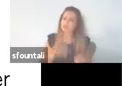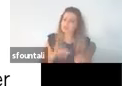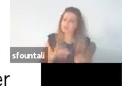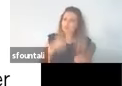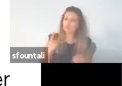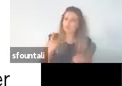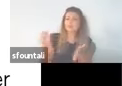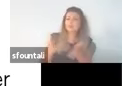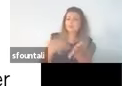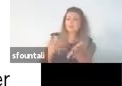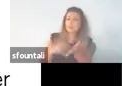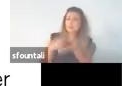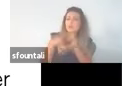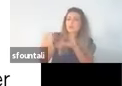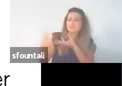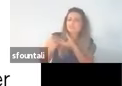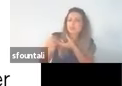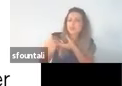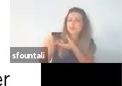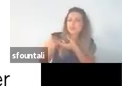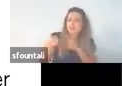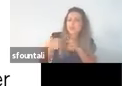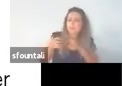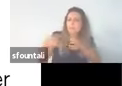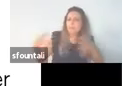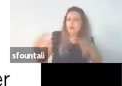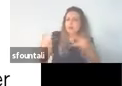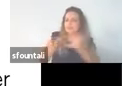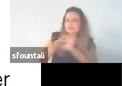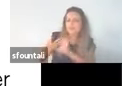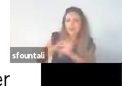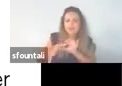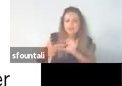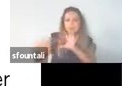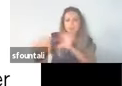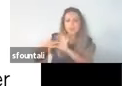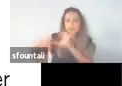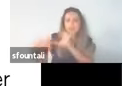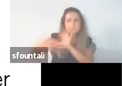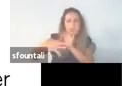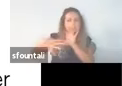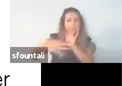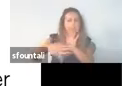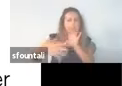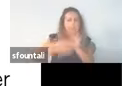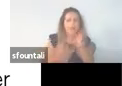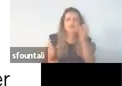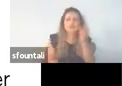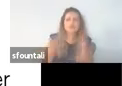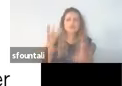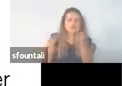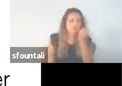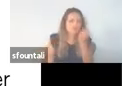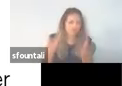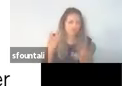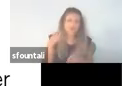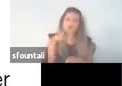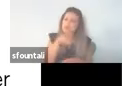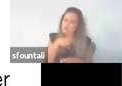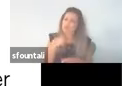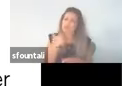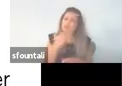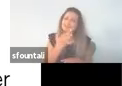συμμετοχή και συστράτευση και η συνεργασία με άλλες οργανώσεις, οργανισμούς και ανθρώπους είναι πάρα πολύ